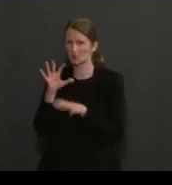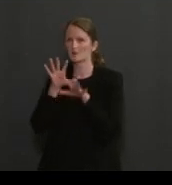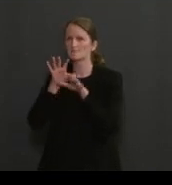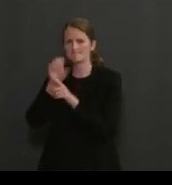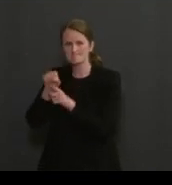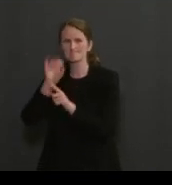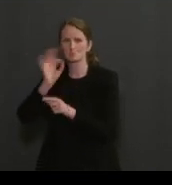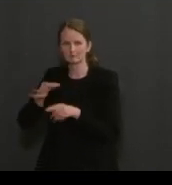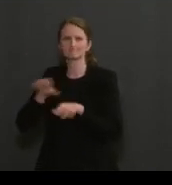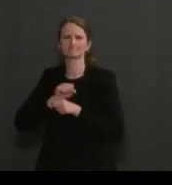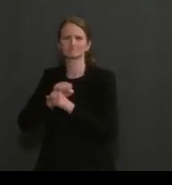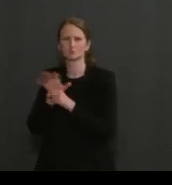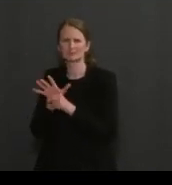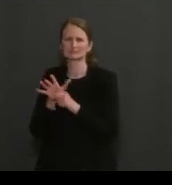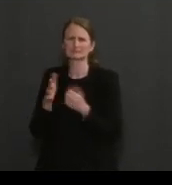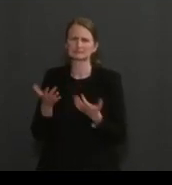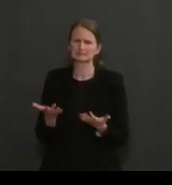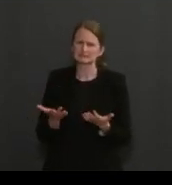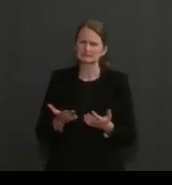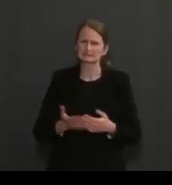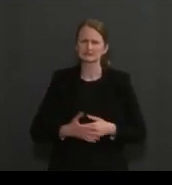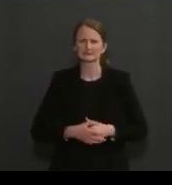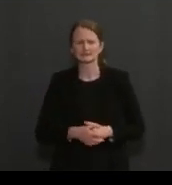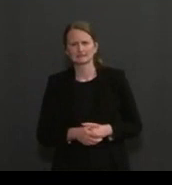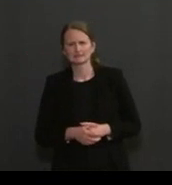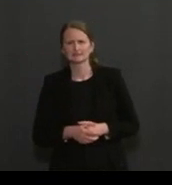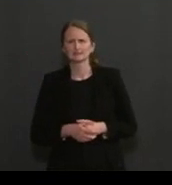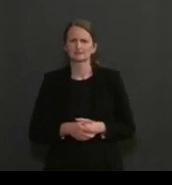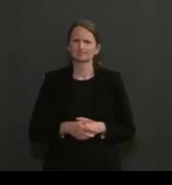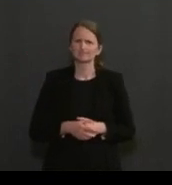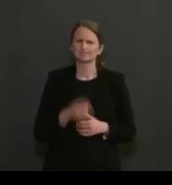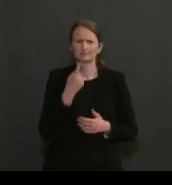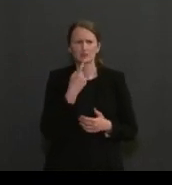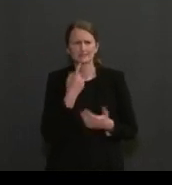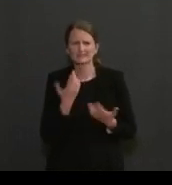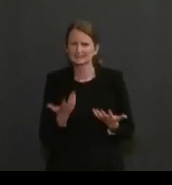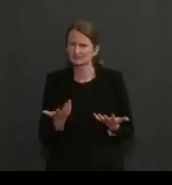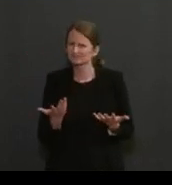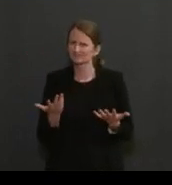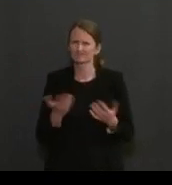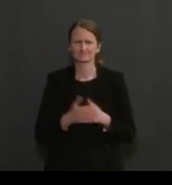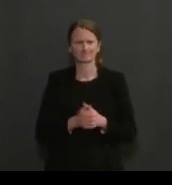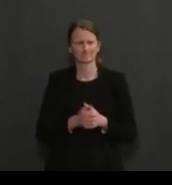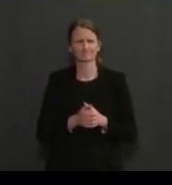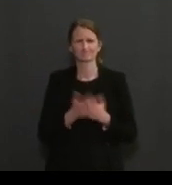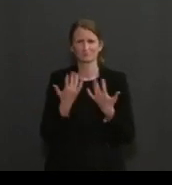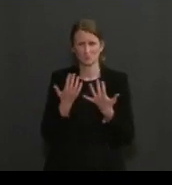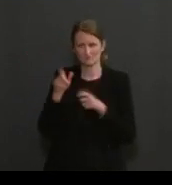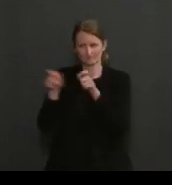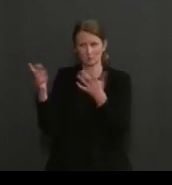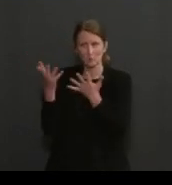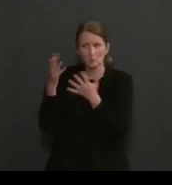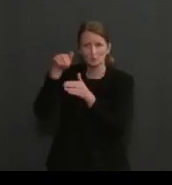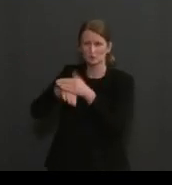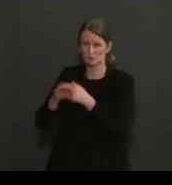Ceci reflète en partie, entre autres, le fait que plus de cas sont diagnostiqués actuellement dans les maisons de repos et les maisons de repos et de